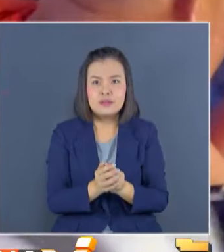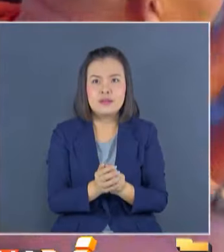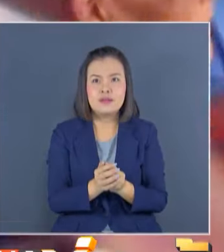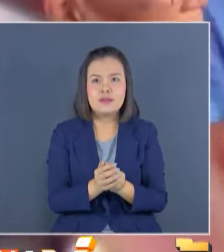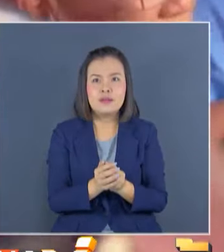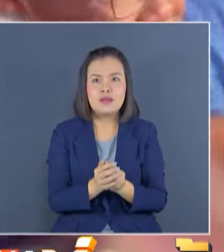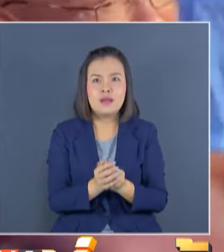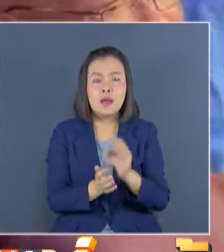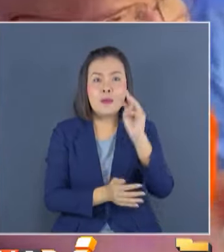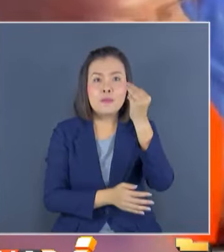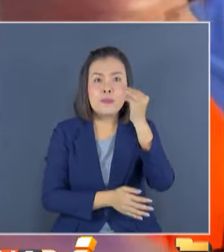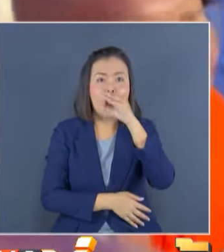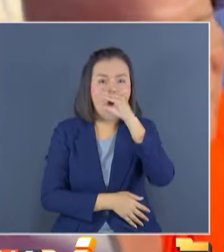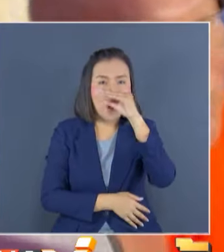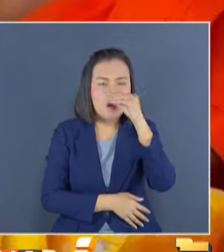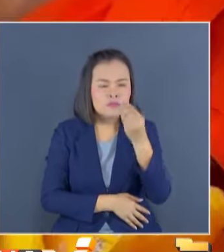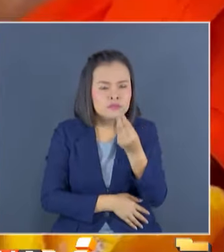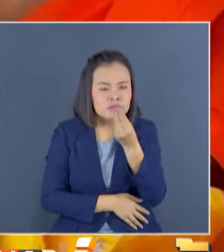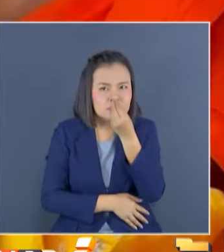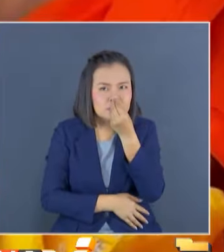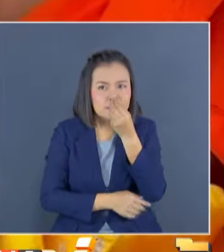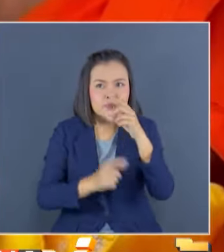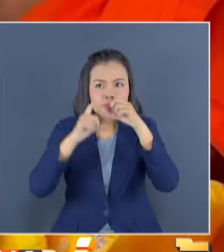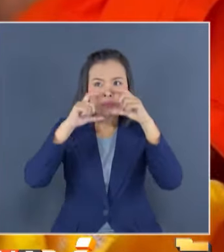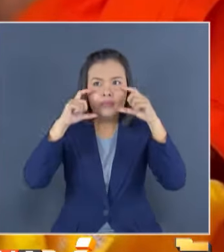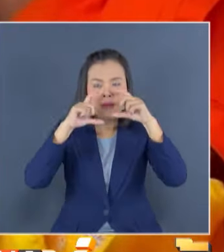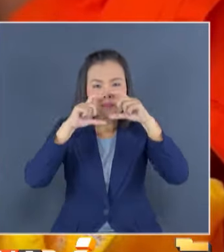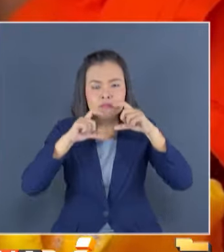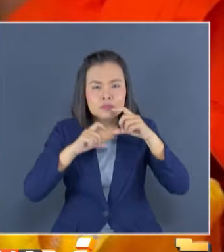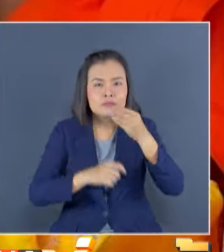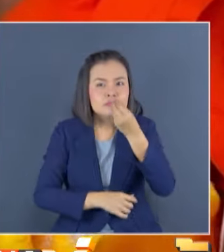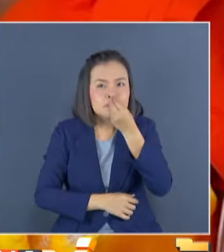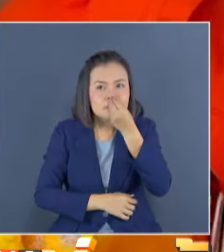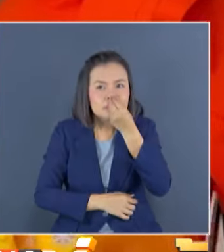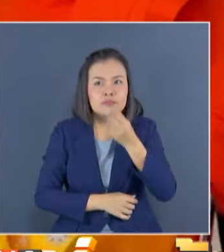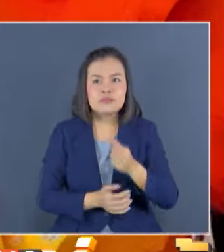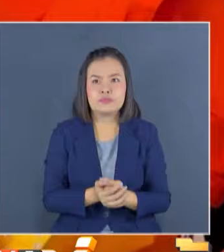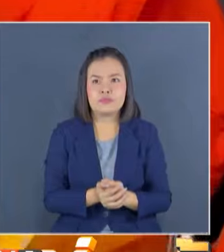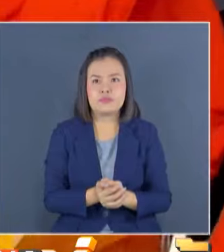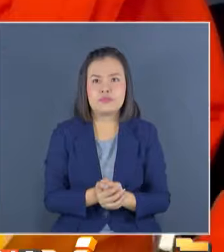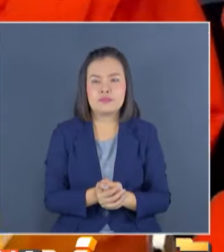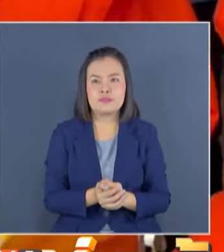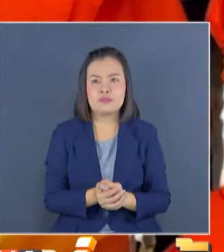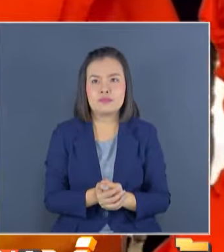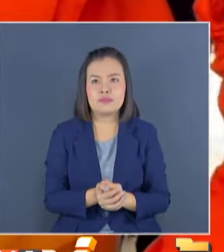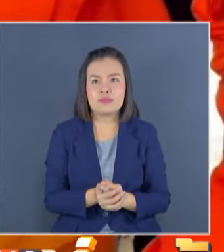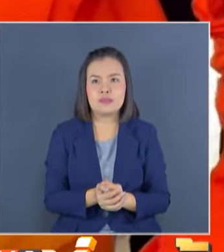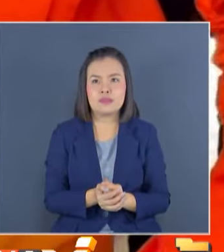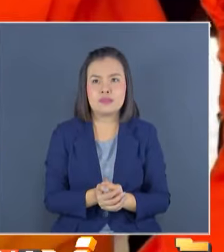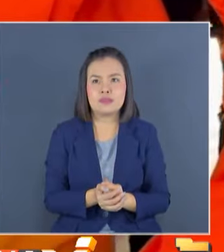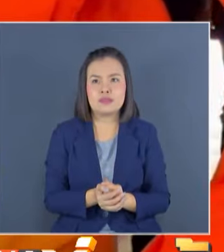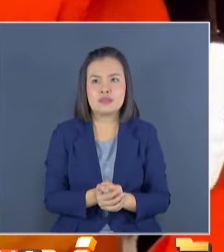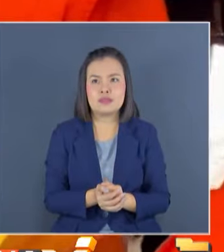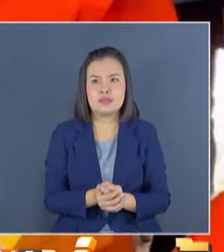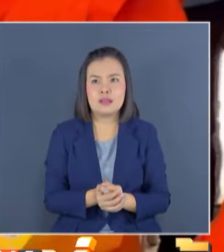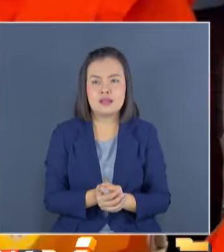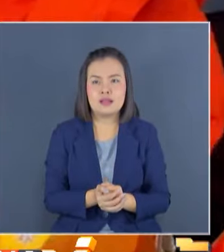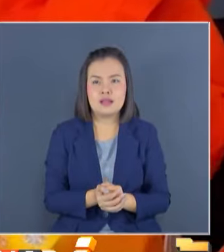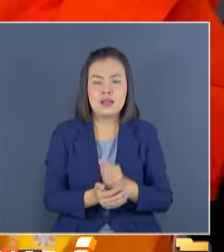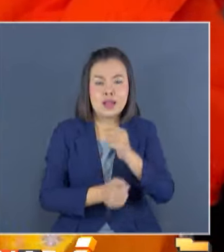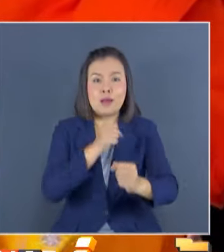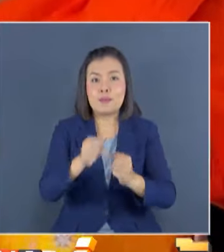คำไม้หอมกฤษณานี่ดมกลิ่นด้วยนะฮะถอดแมสดมเลยแล้วก็มีรับสมเด็จวัดปากน้ำปี35ด้วยค่ะ